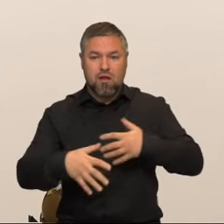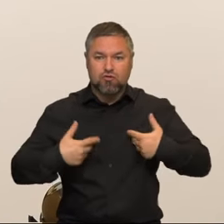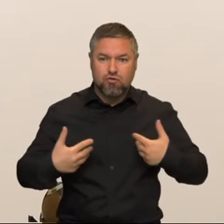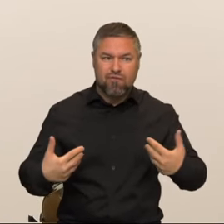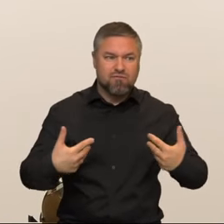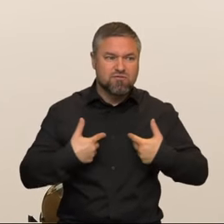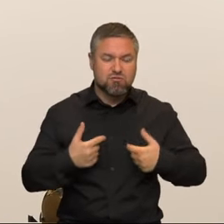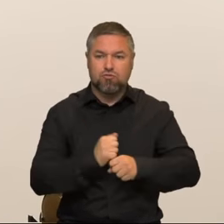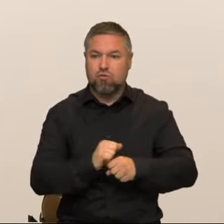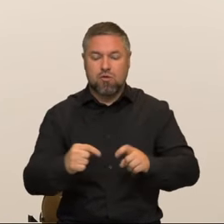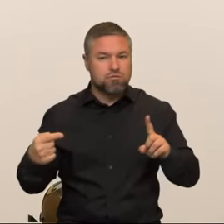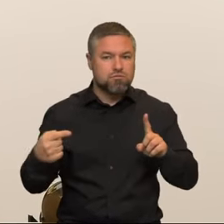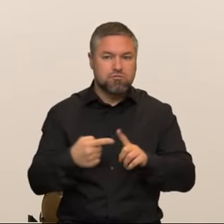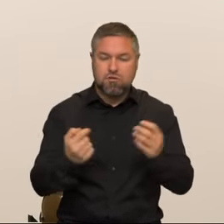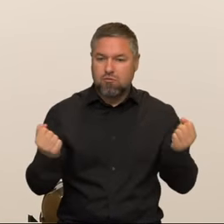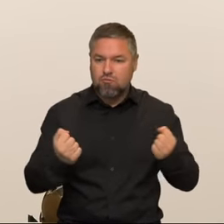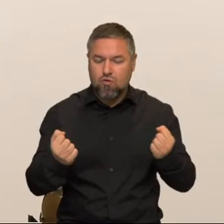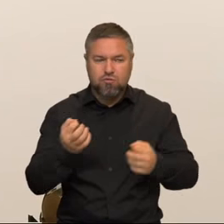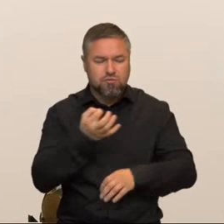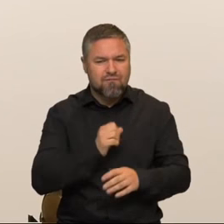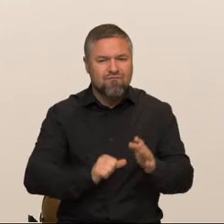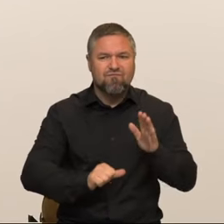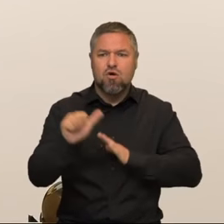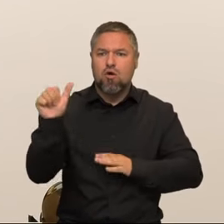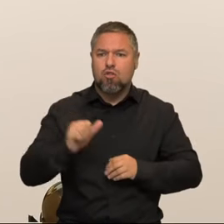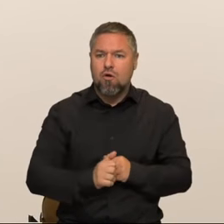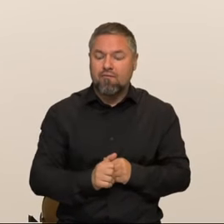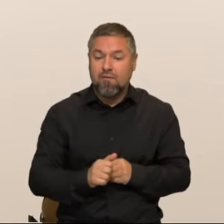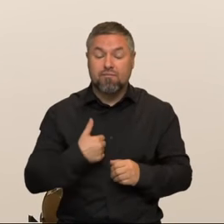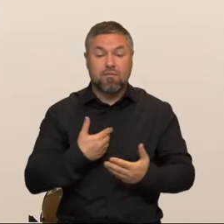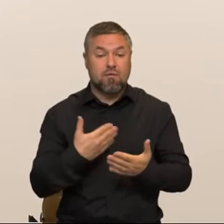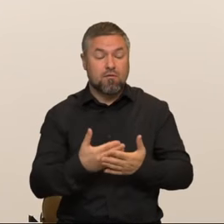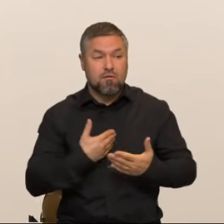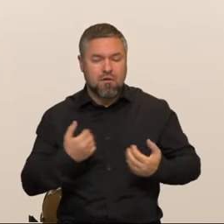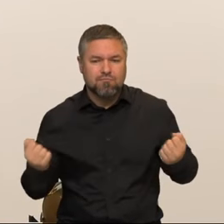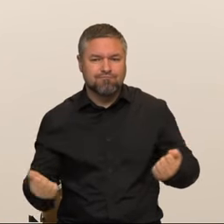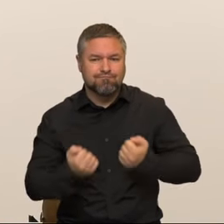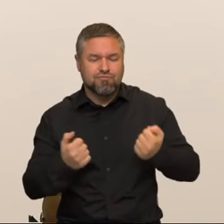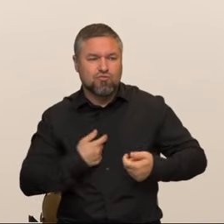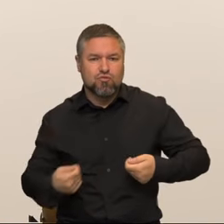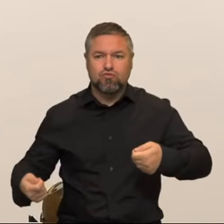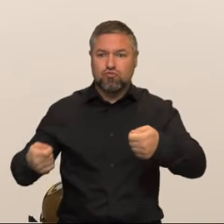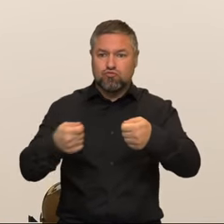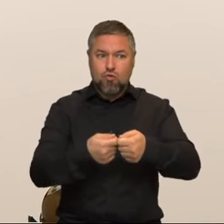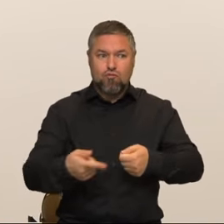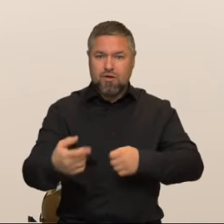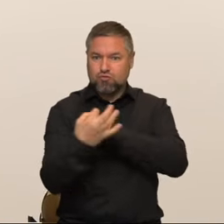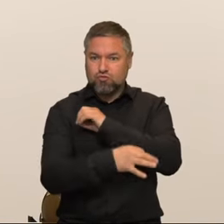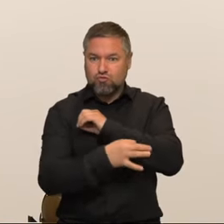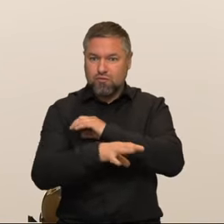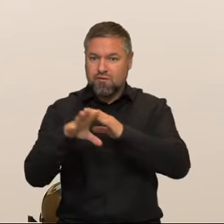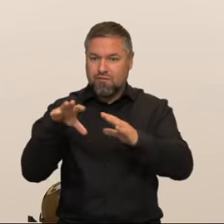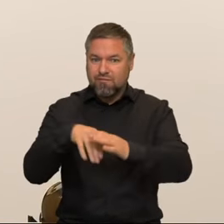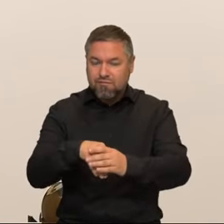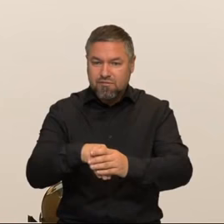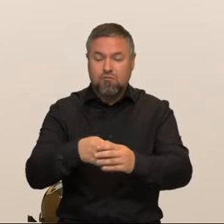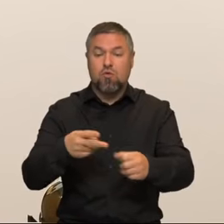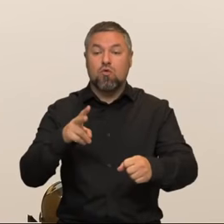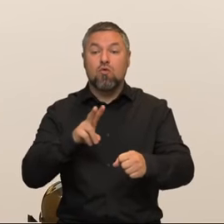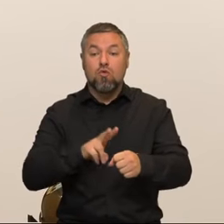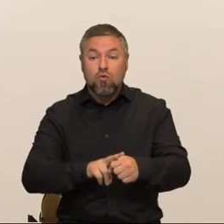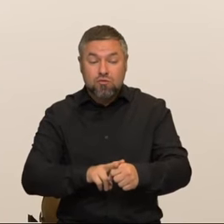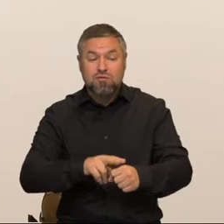jest wyzwaniem szczególnym. Tym bardziej doceniam zaangażowanie moich współpracowników i studentów, na